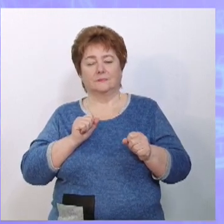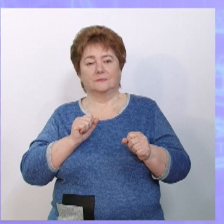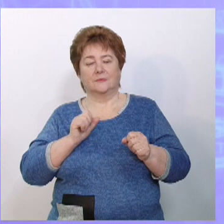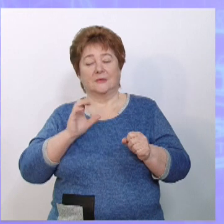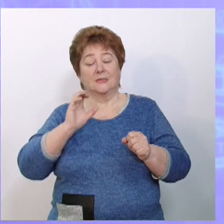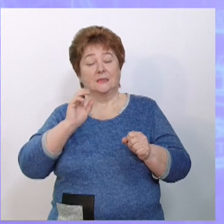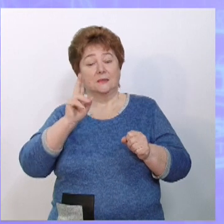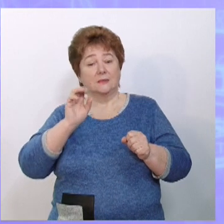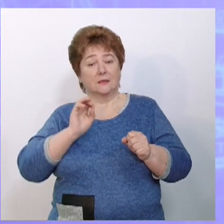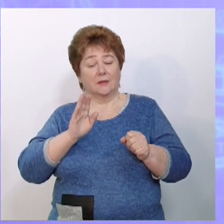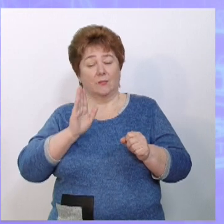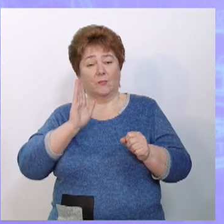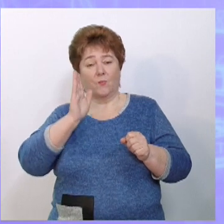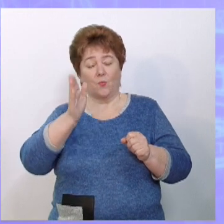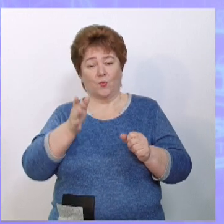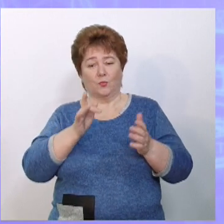С кем же мы будем